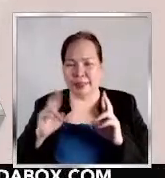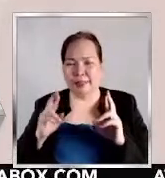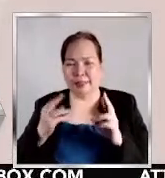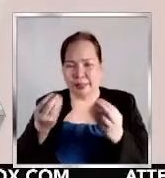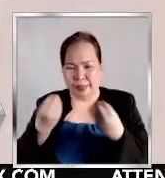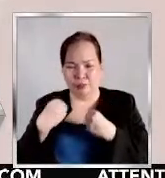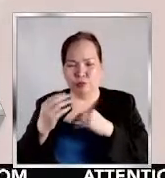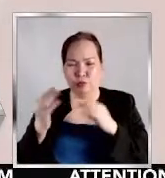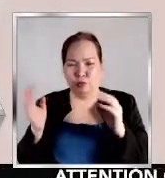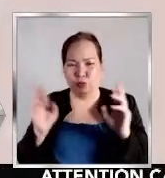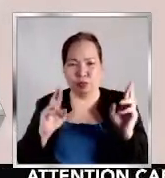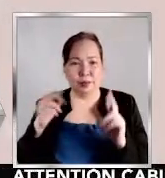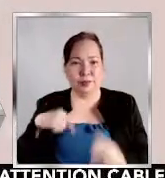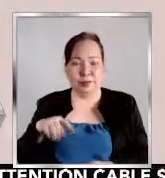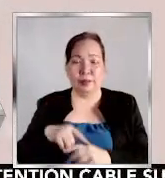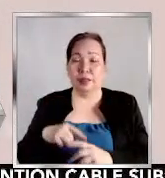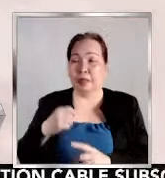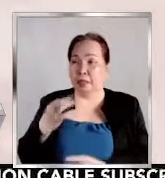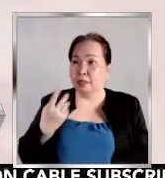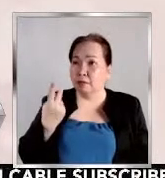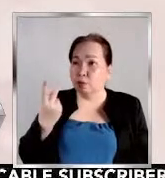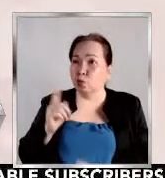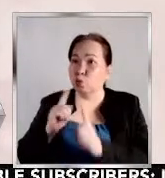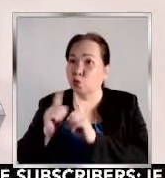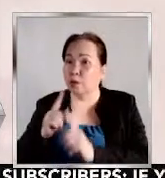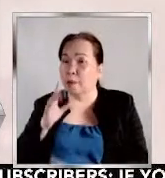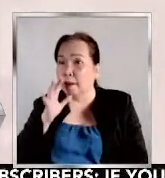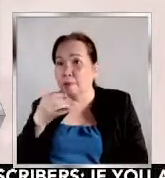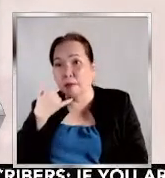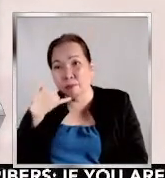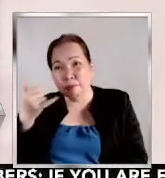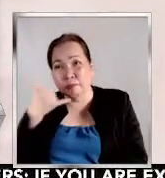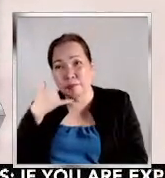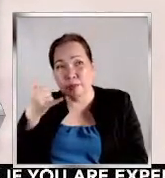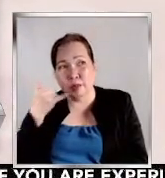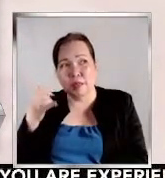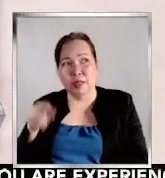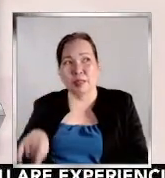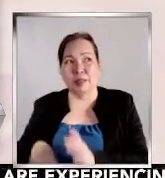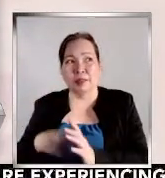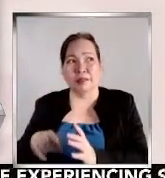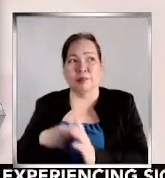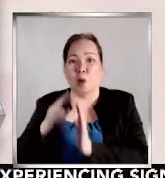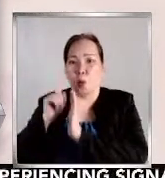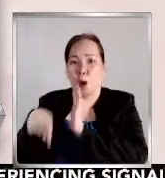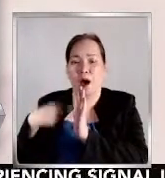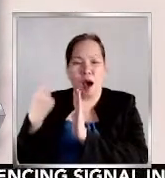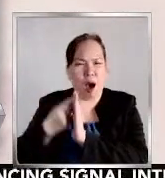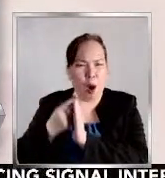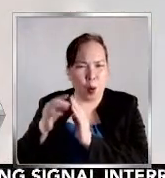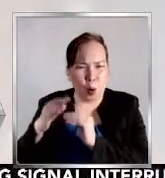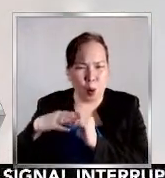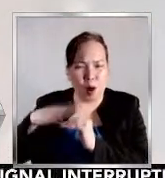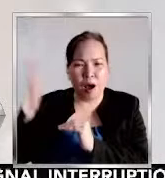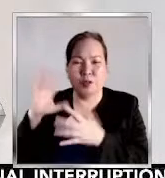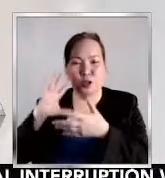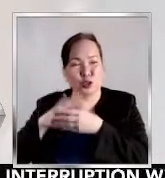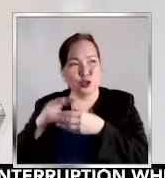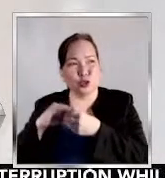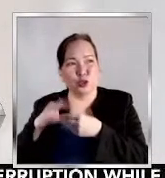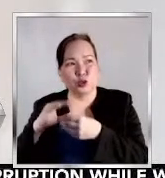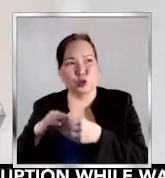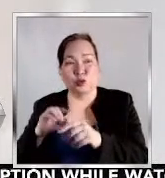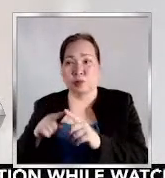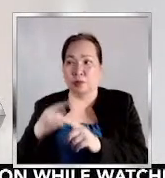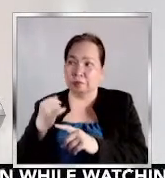nag-uusap daw sila ng kanyang ina sa telepono, madalas na umaabot ng mahigit isang oras ang kanilang kwentuhan. Pero nitong mga nakaraang araw,